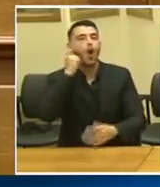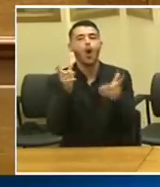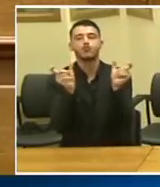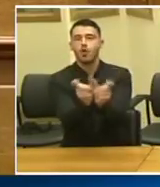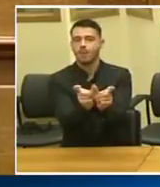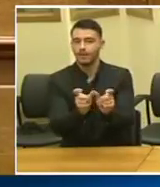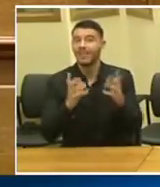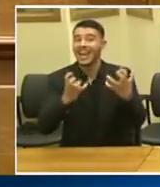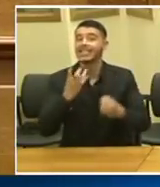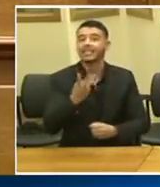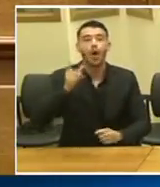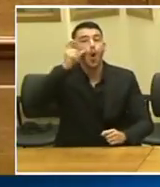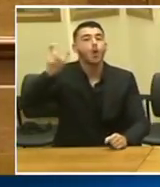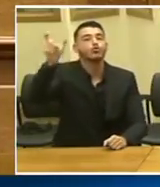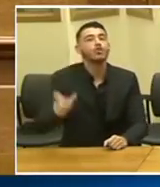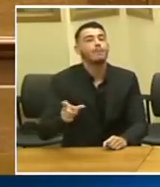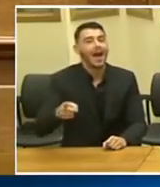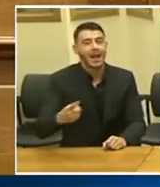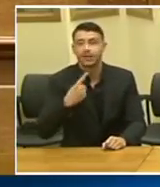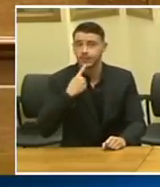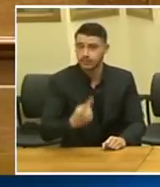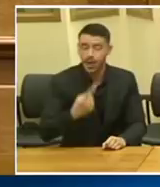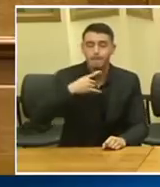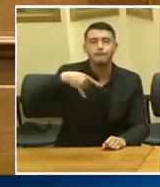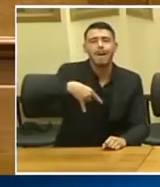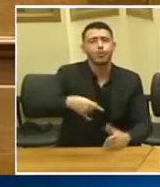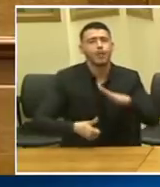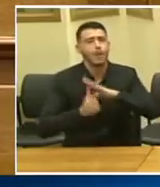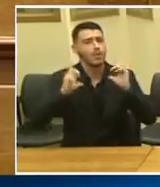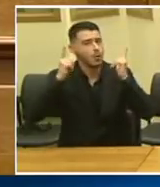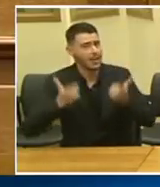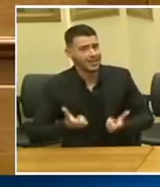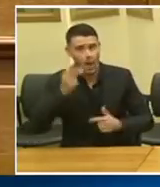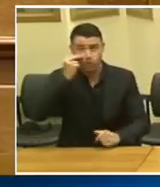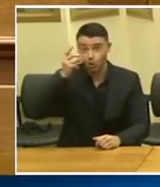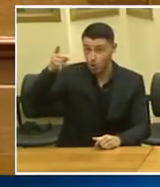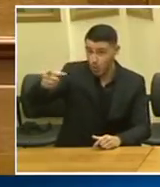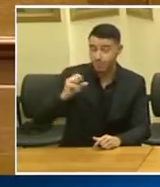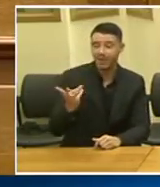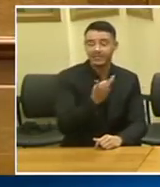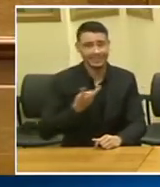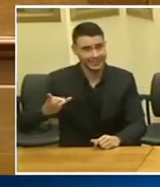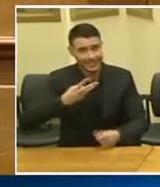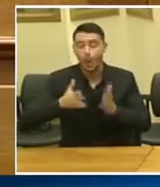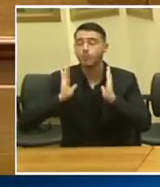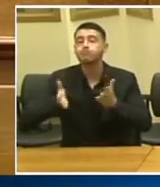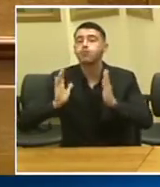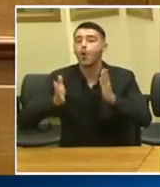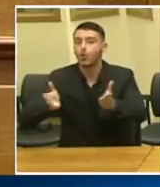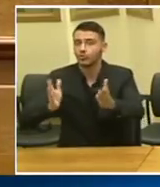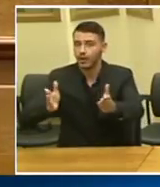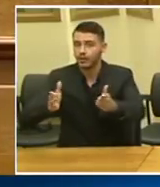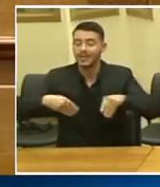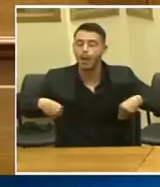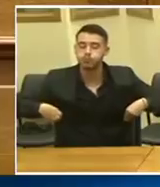1993, Αντώνης Σαμαράς, Παπούλιας και Υφυπουργός Εξωτερικών των Σκοπίων προχωρούσαν με εντολή Μητσοτάκη στο να πουλήσουν το